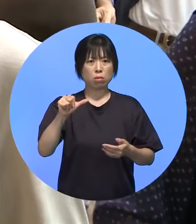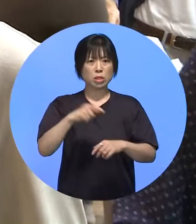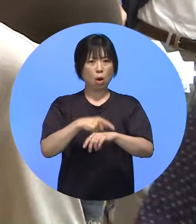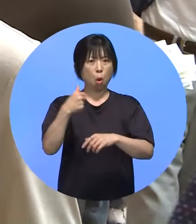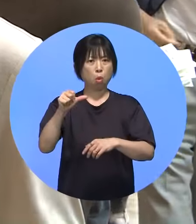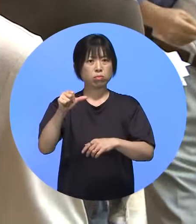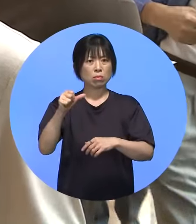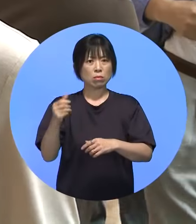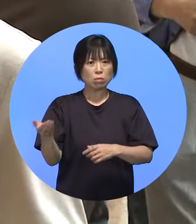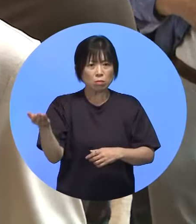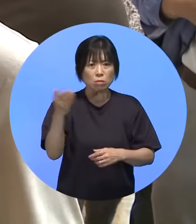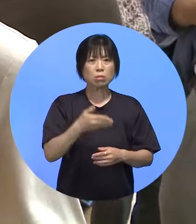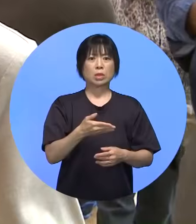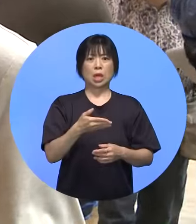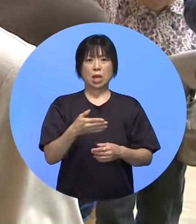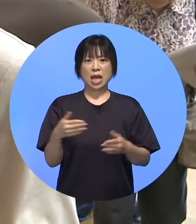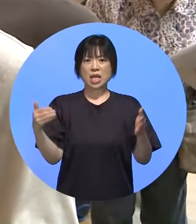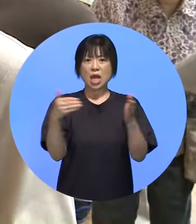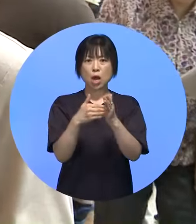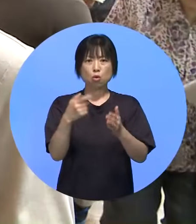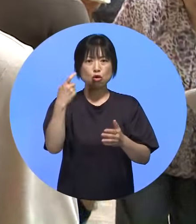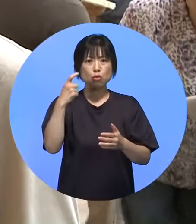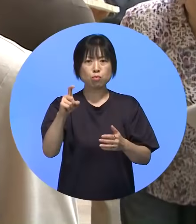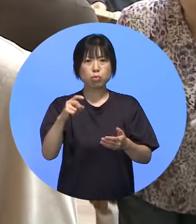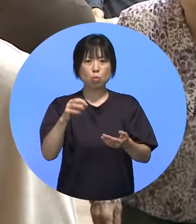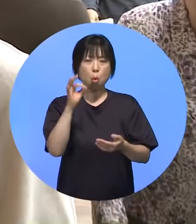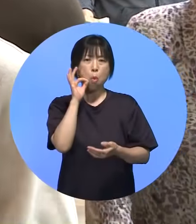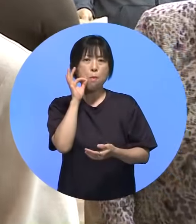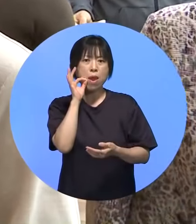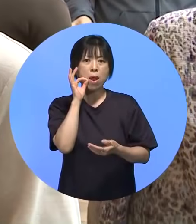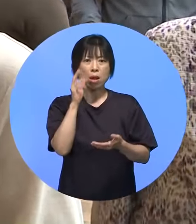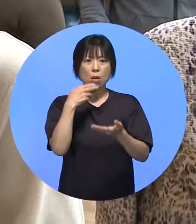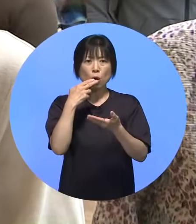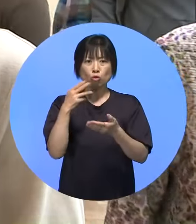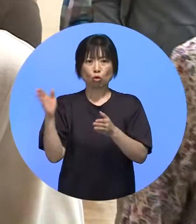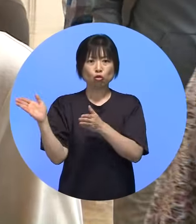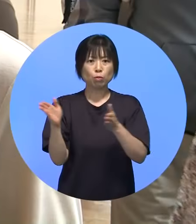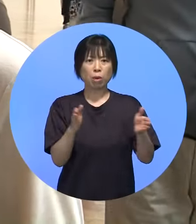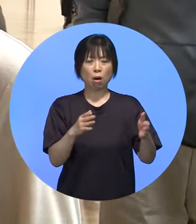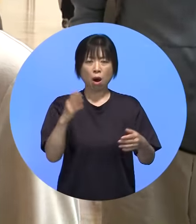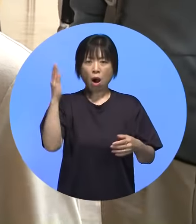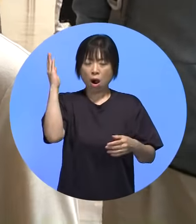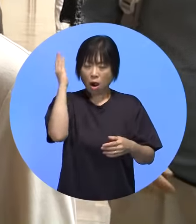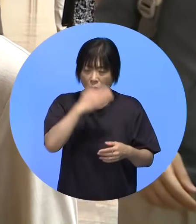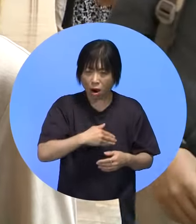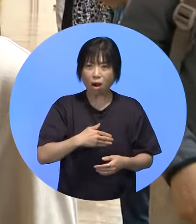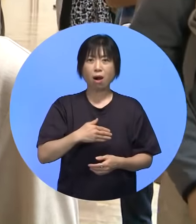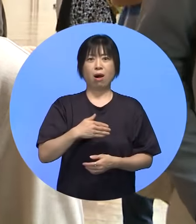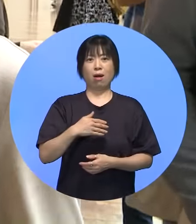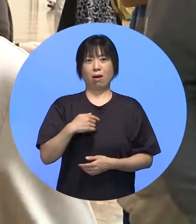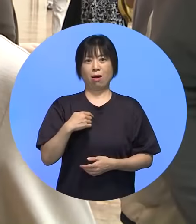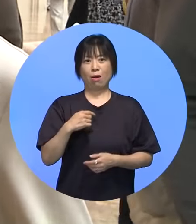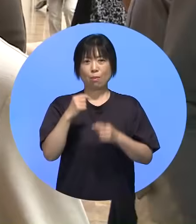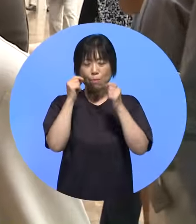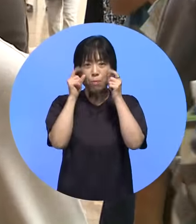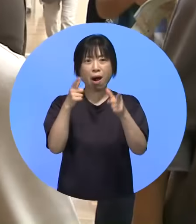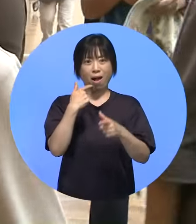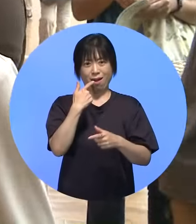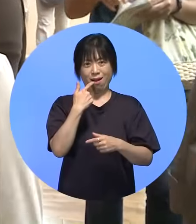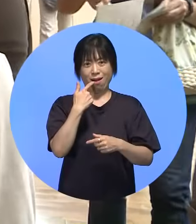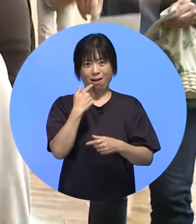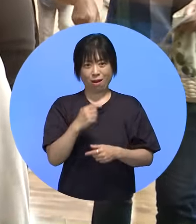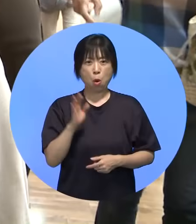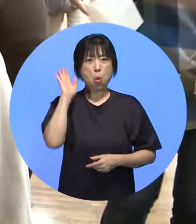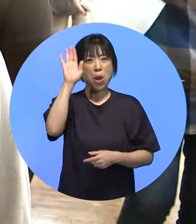5分後んそして最後に自分のご飯1番線を食べるコトハとても文子飛んでてきまし